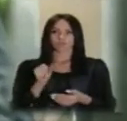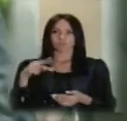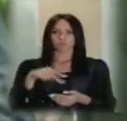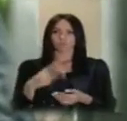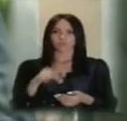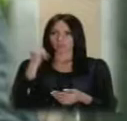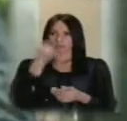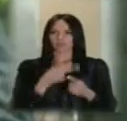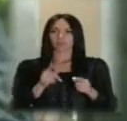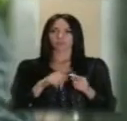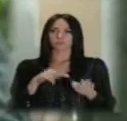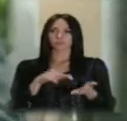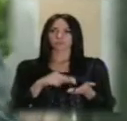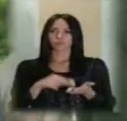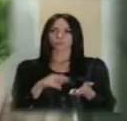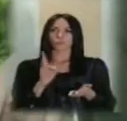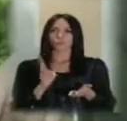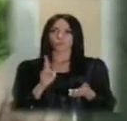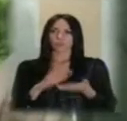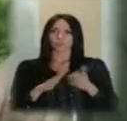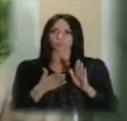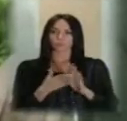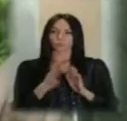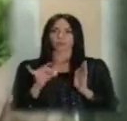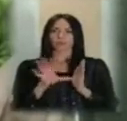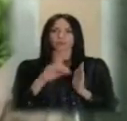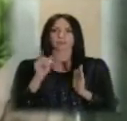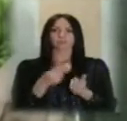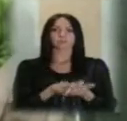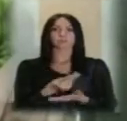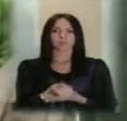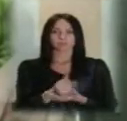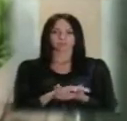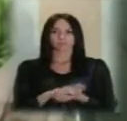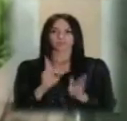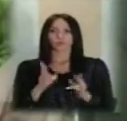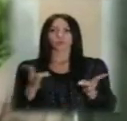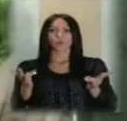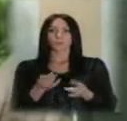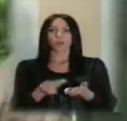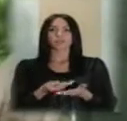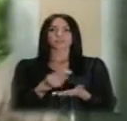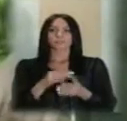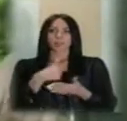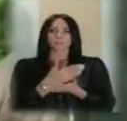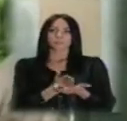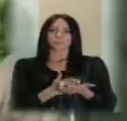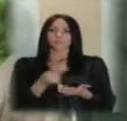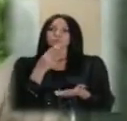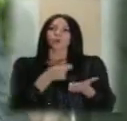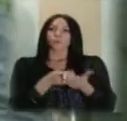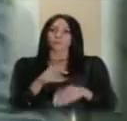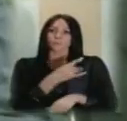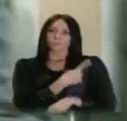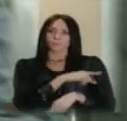комунальних послуг та енергоносіїв. Потім, хто має забезпечити харчування хворих, придбання необхідної техніки